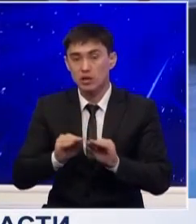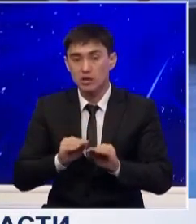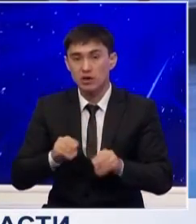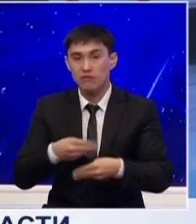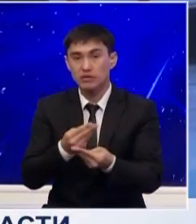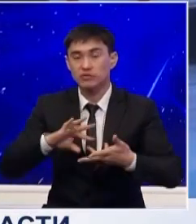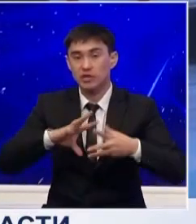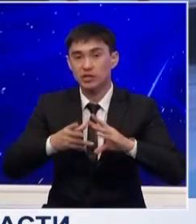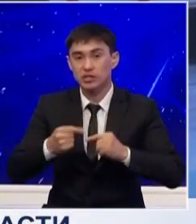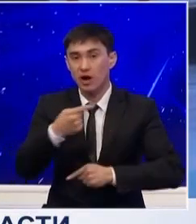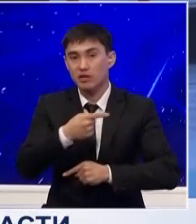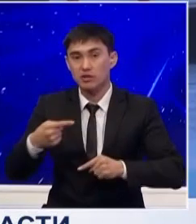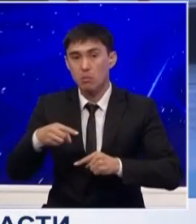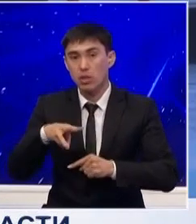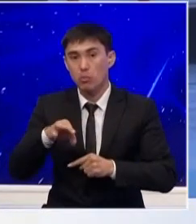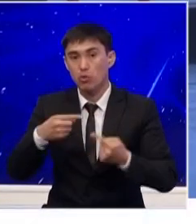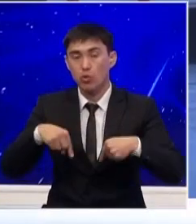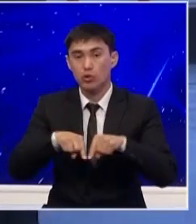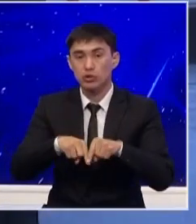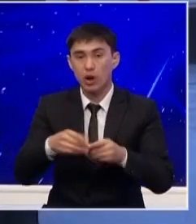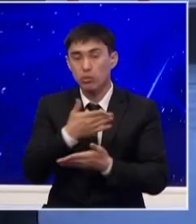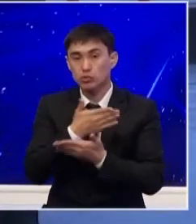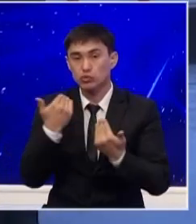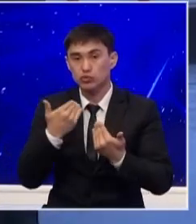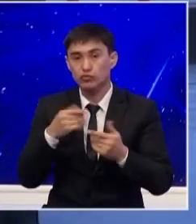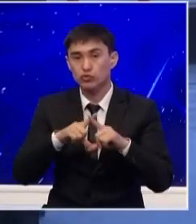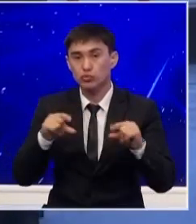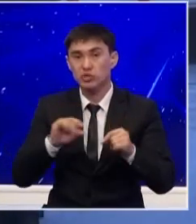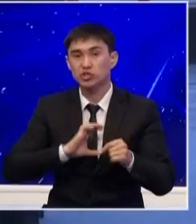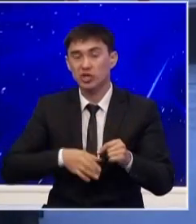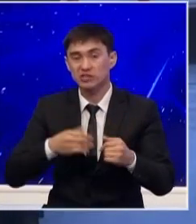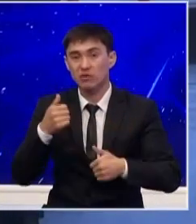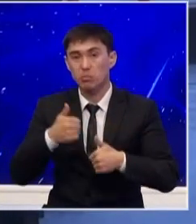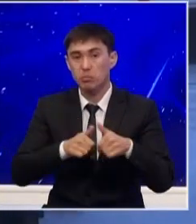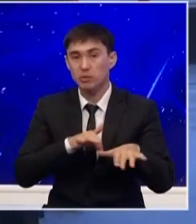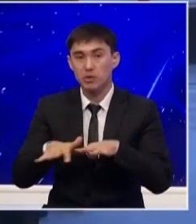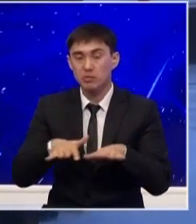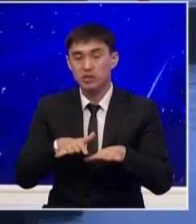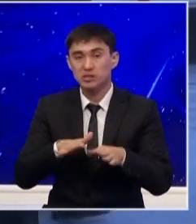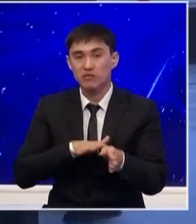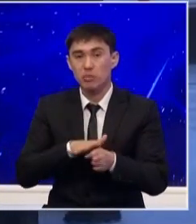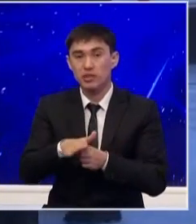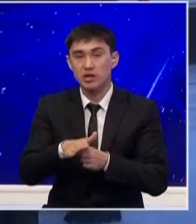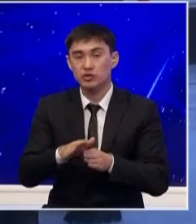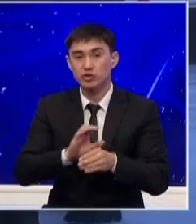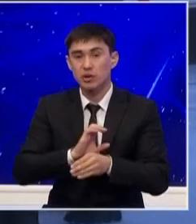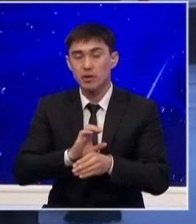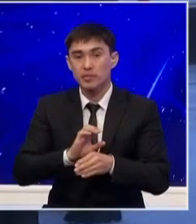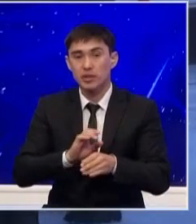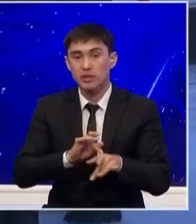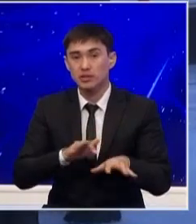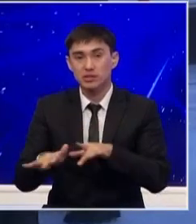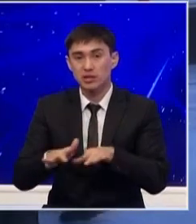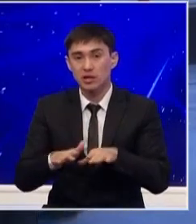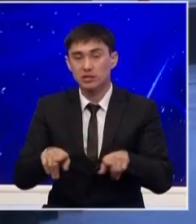выдаче заключения антимонопольного органа об отсутствии субъектов частного предпринимательства, осуществляющих производство